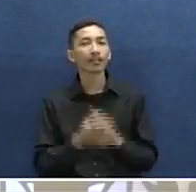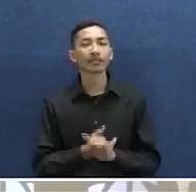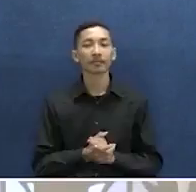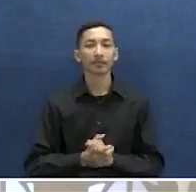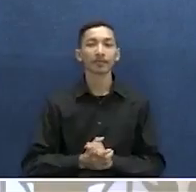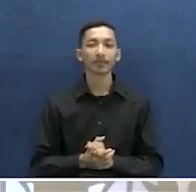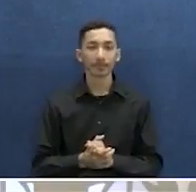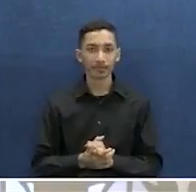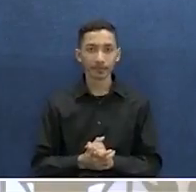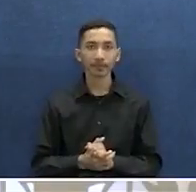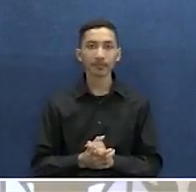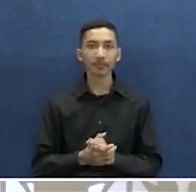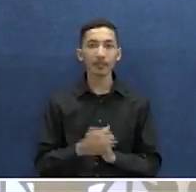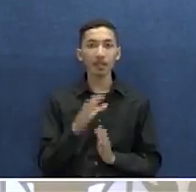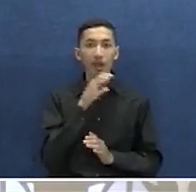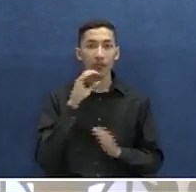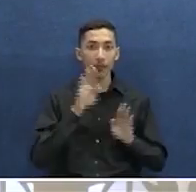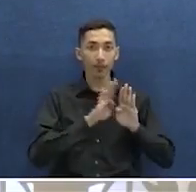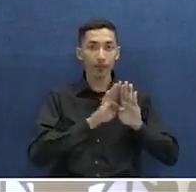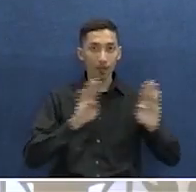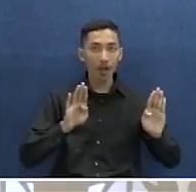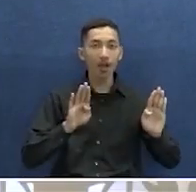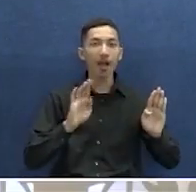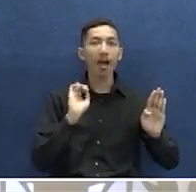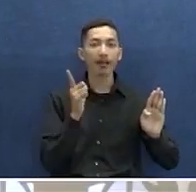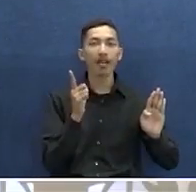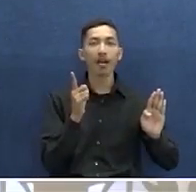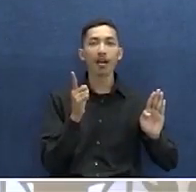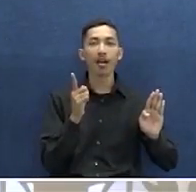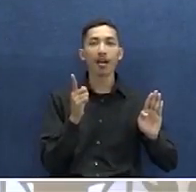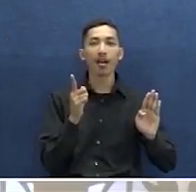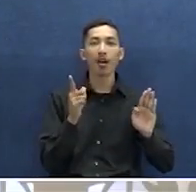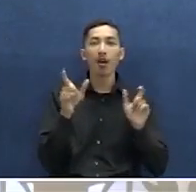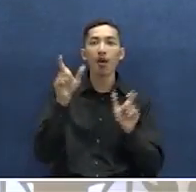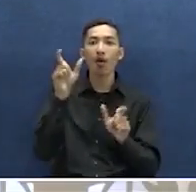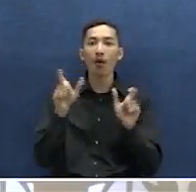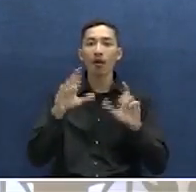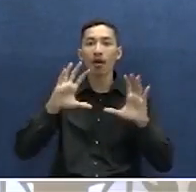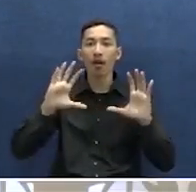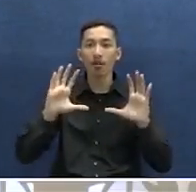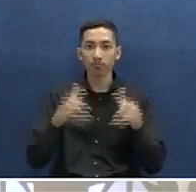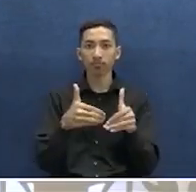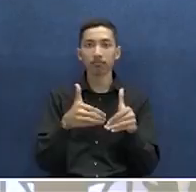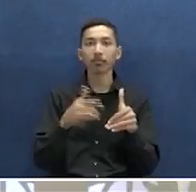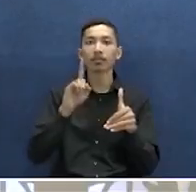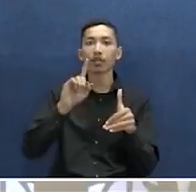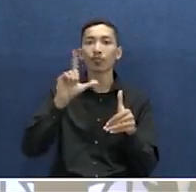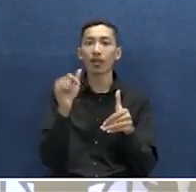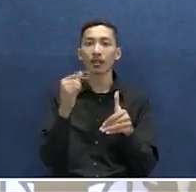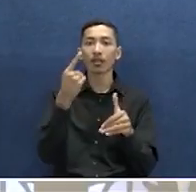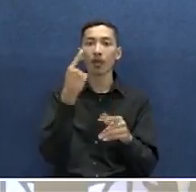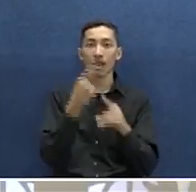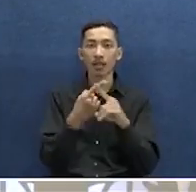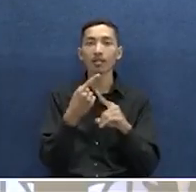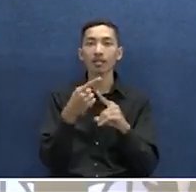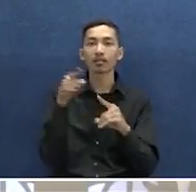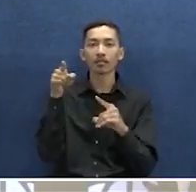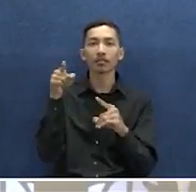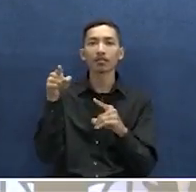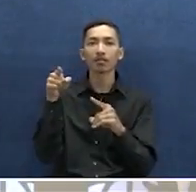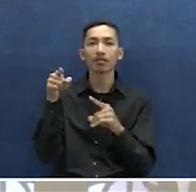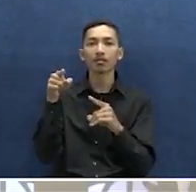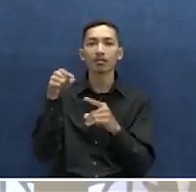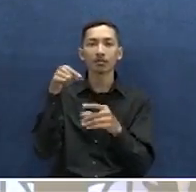menariknya lagi setelah aku buka coffeshop ini adalah ada satu perkumpulan yang mereka setiap satu bulan sekali bikinin program